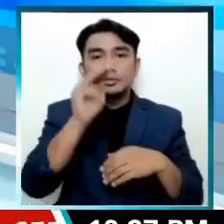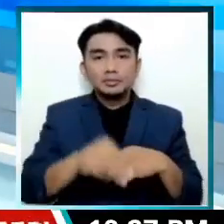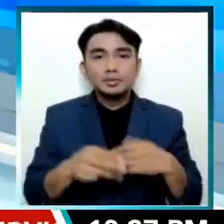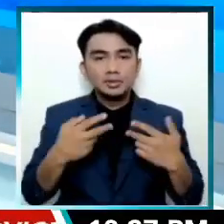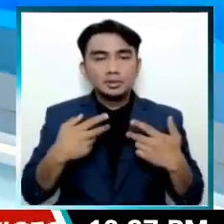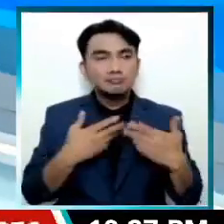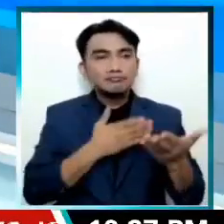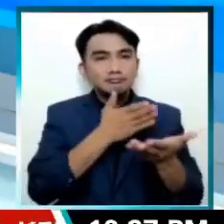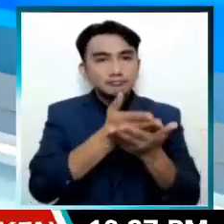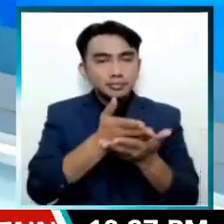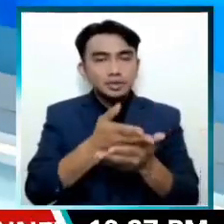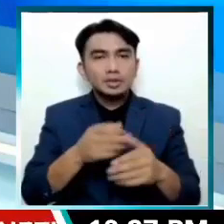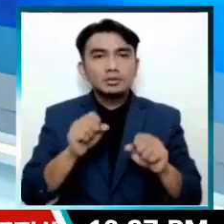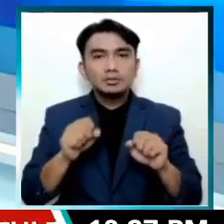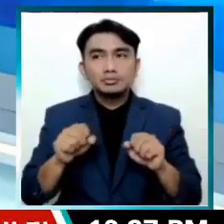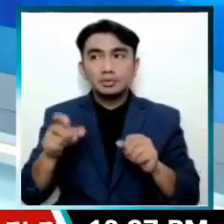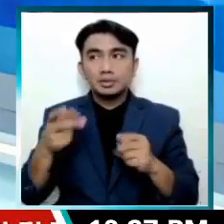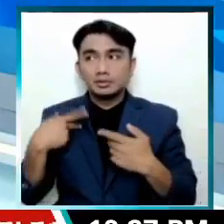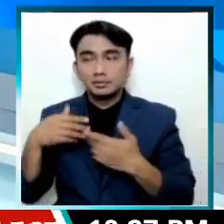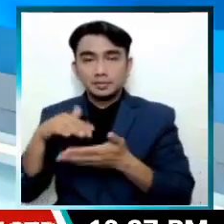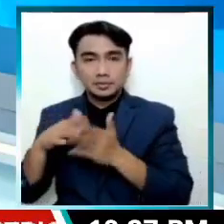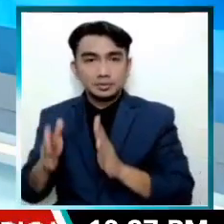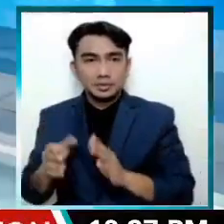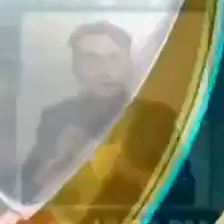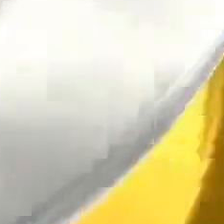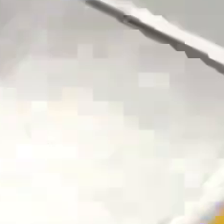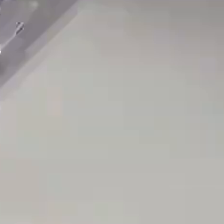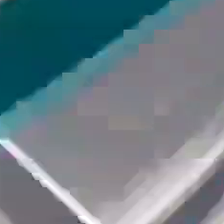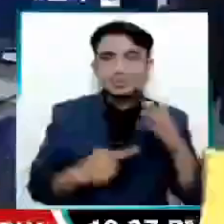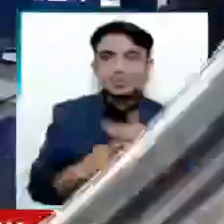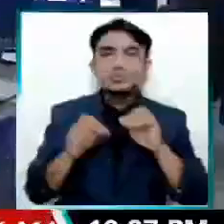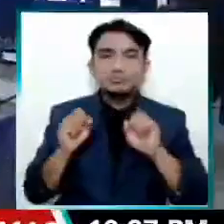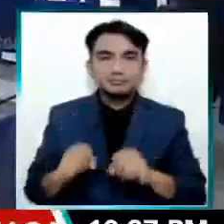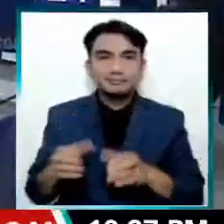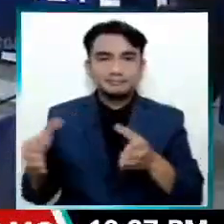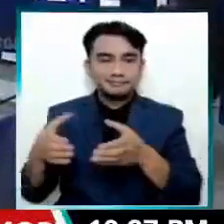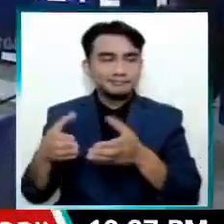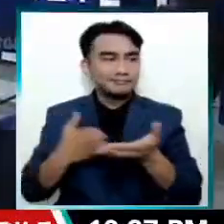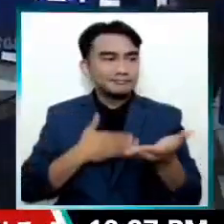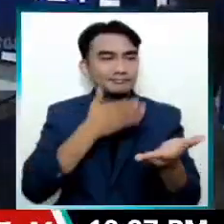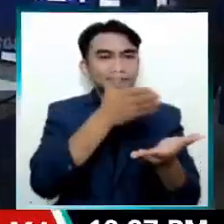at kakaretiro pa lamang. Pe-report si Joseph Moro.